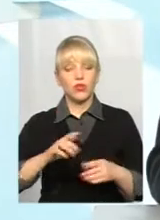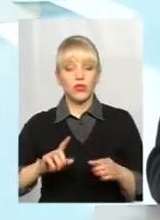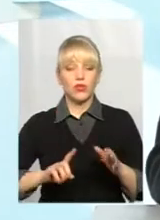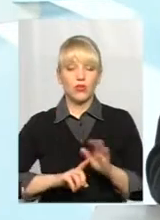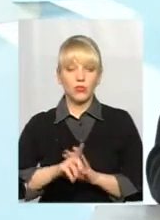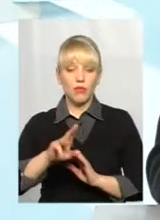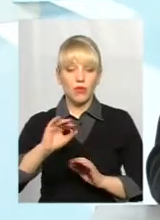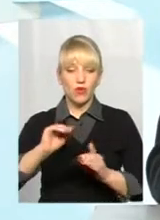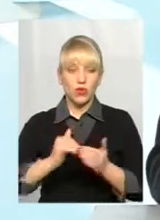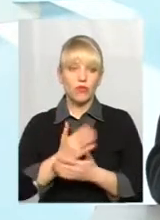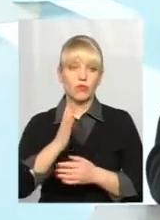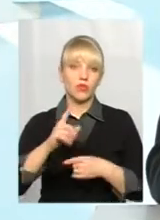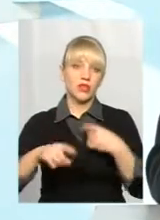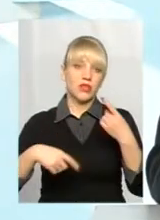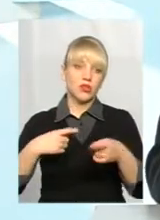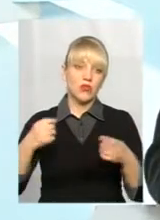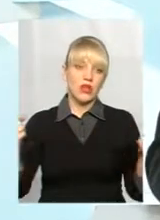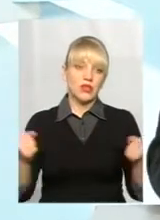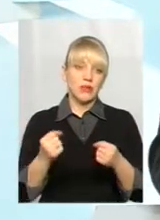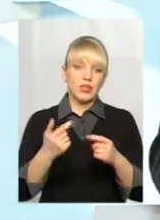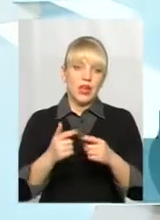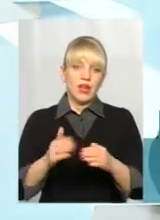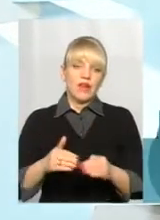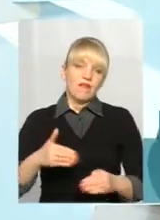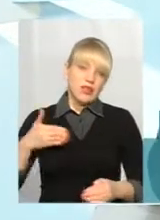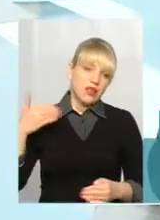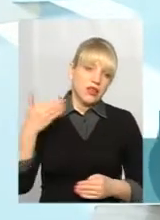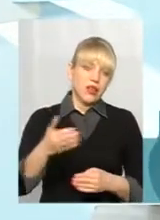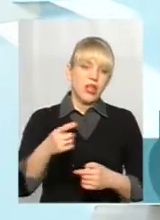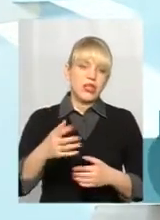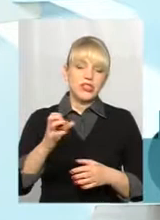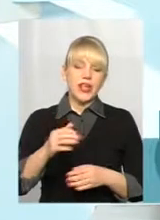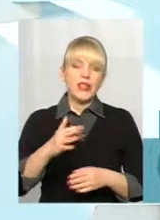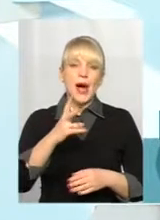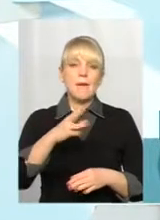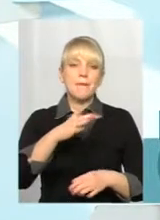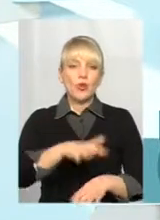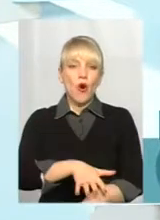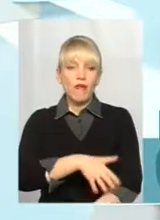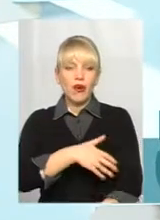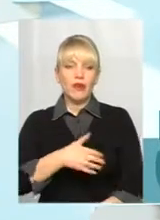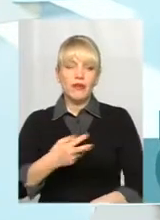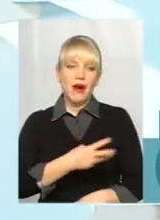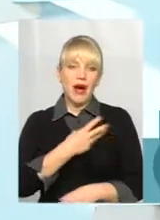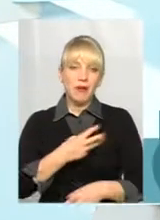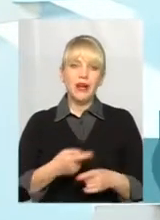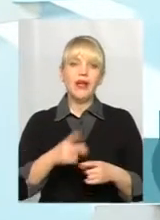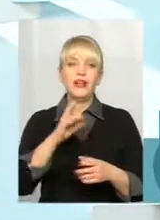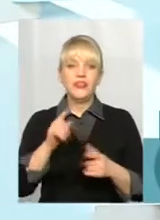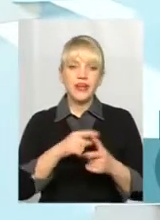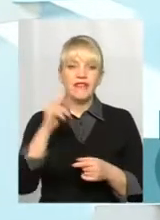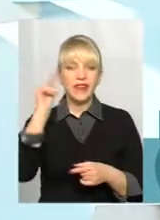буде наступна зима. Тобто відкине дуже набагато назад оцю наміри. Чи вивчали ви, які